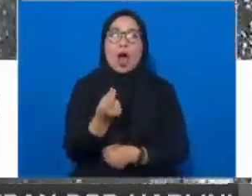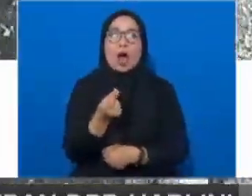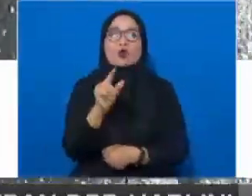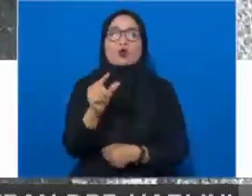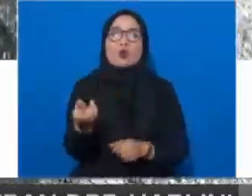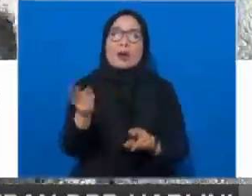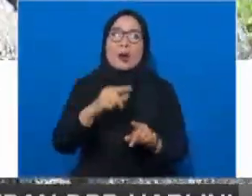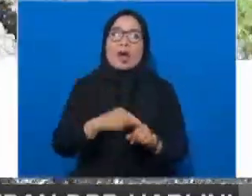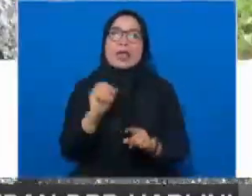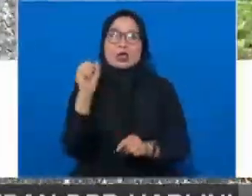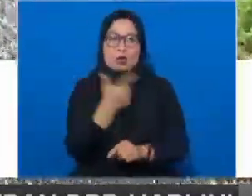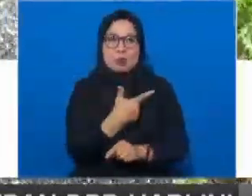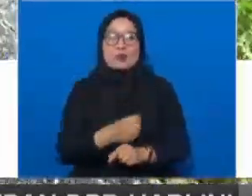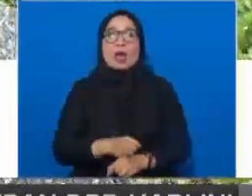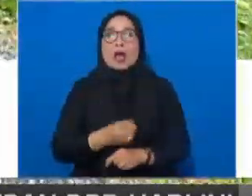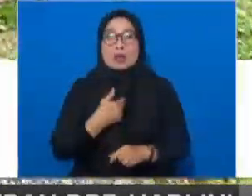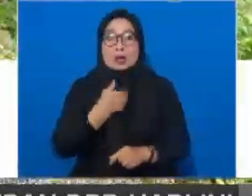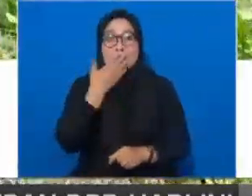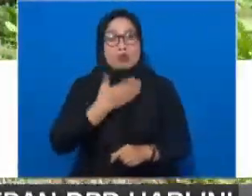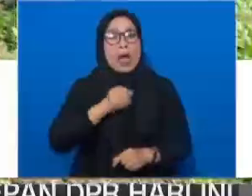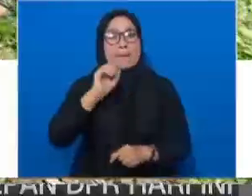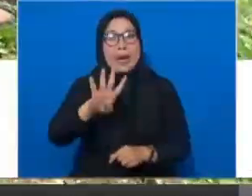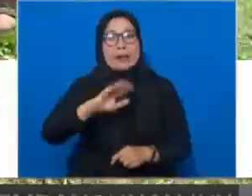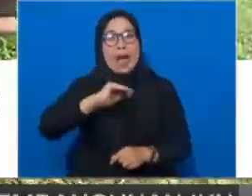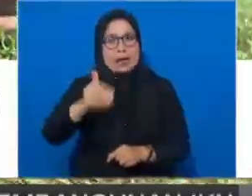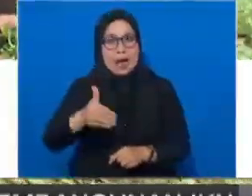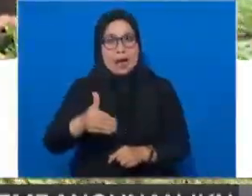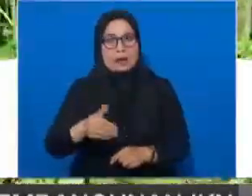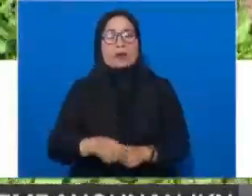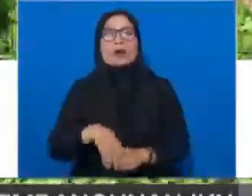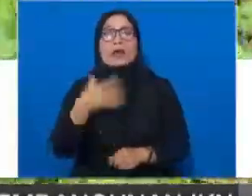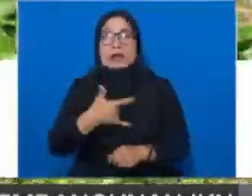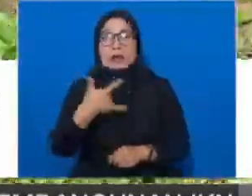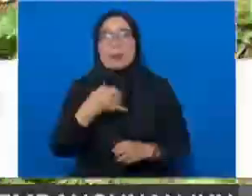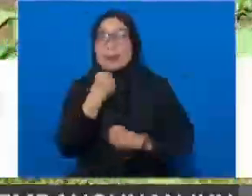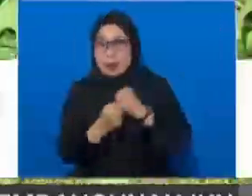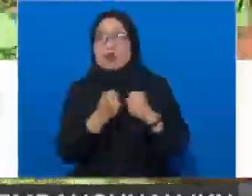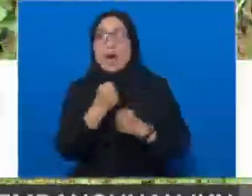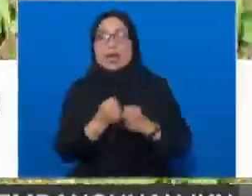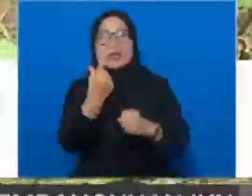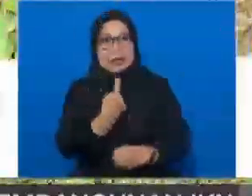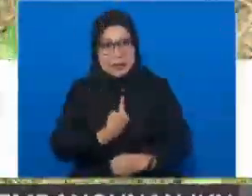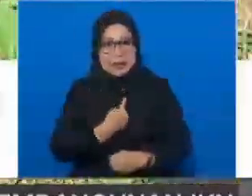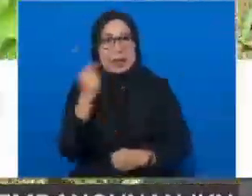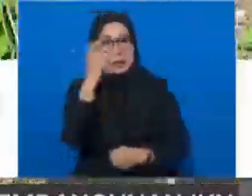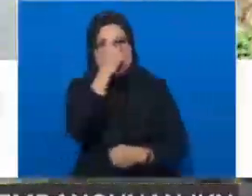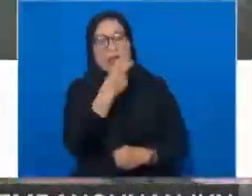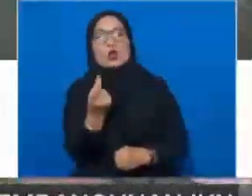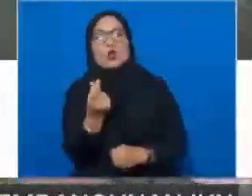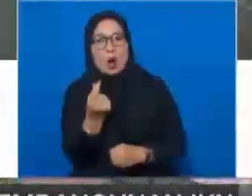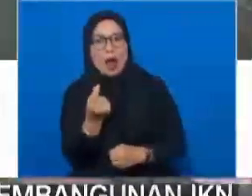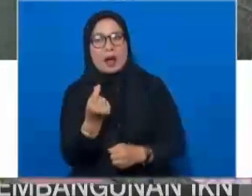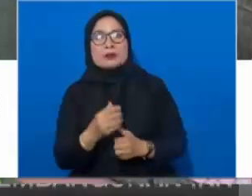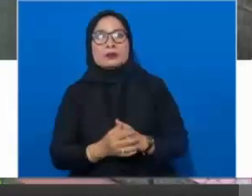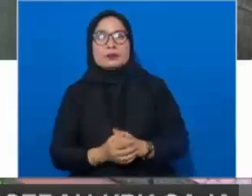telah dikaruniai 4 orang anak, ia masih berupaya dengan tangannya sendiri mengais rezeki setiap hari.